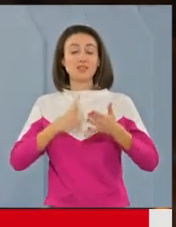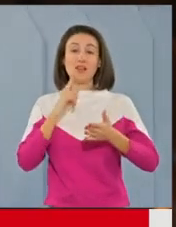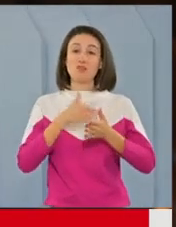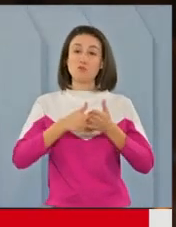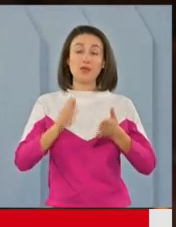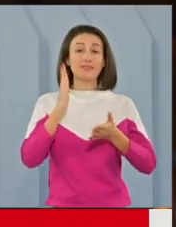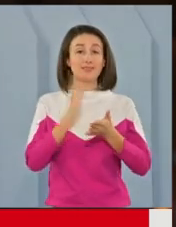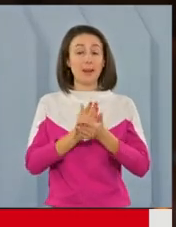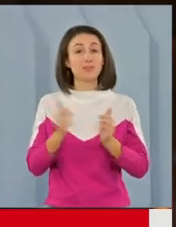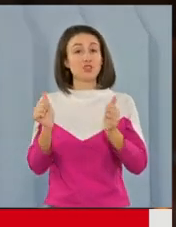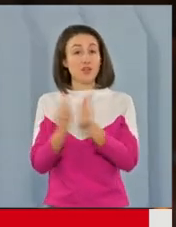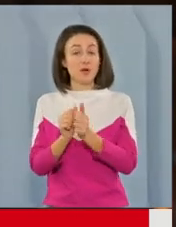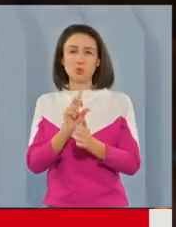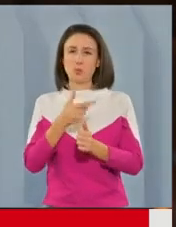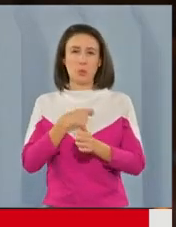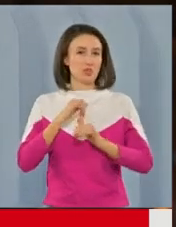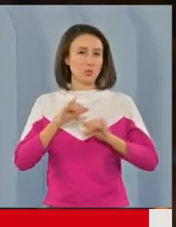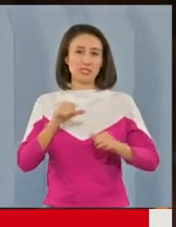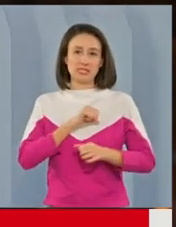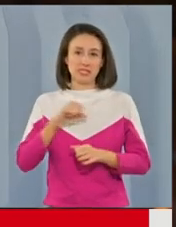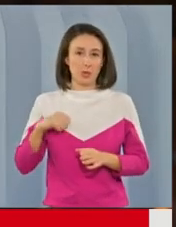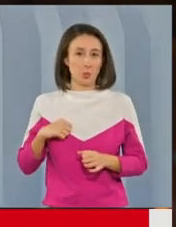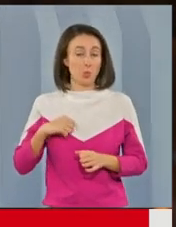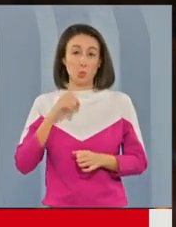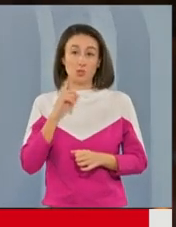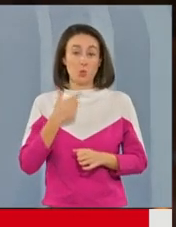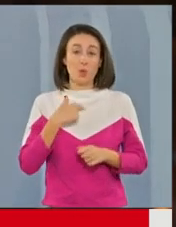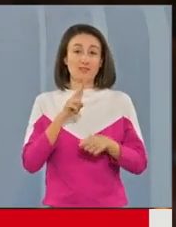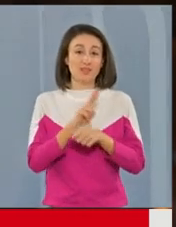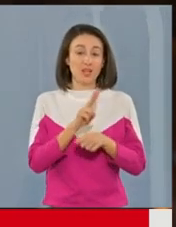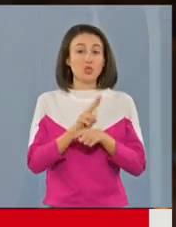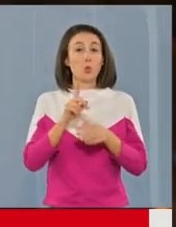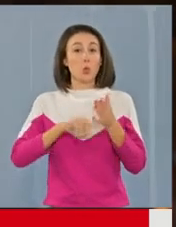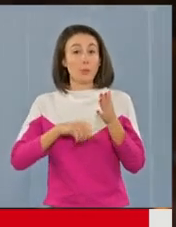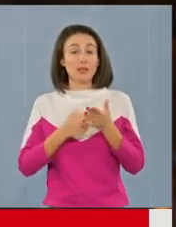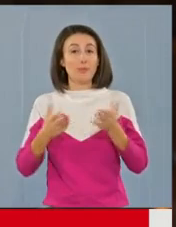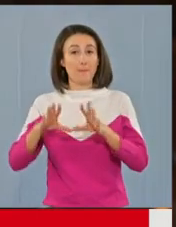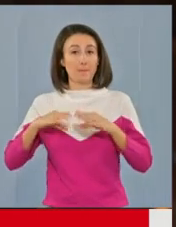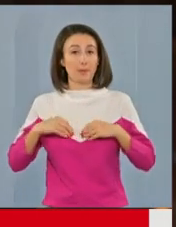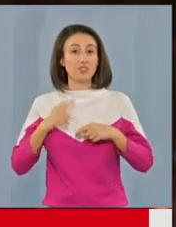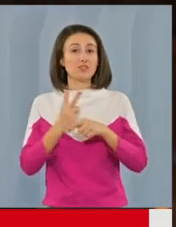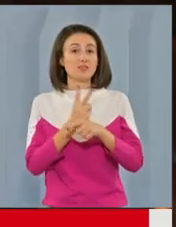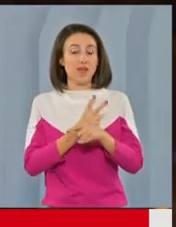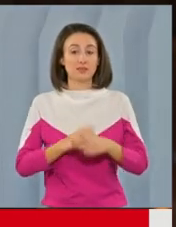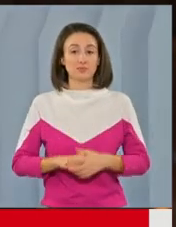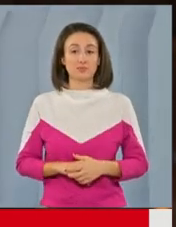însoțitor, deși nu se poate descurca de unul singur și nici nu se poate întreține cu pensia pe care o primește de la